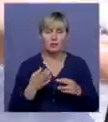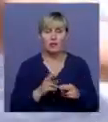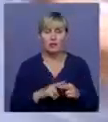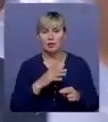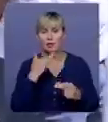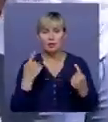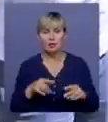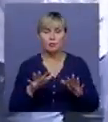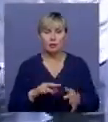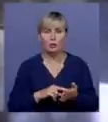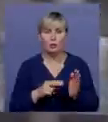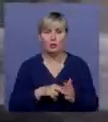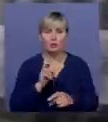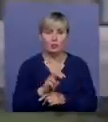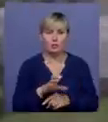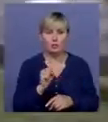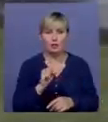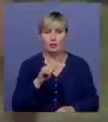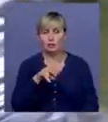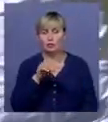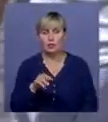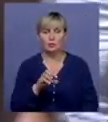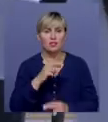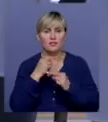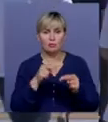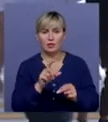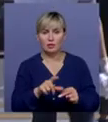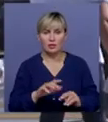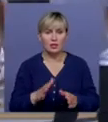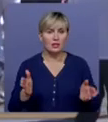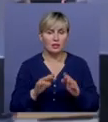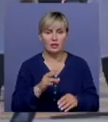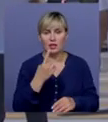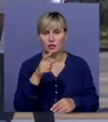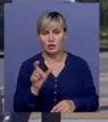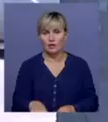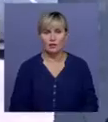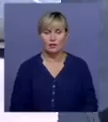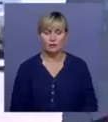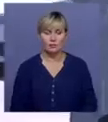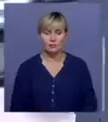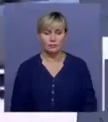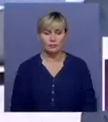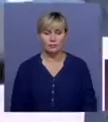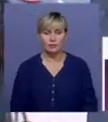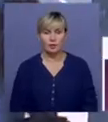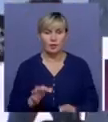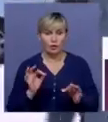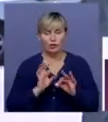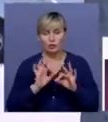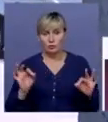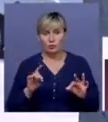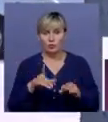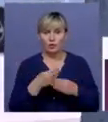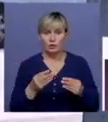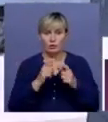и многие другие места планируют посетить расу тановцев без внимания волонтеров не остается ни один человек помню конечно замечательно что вы раздаете маски